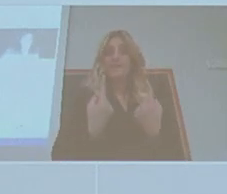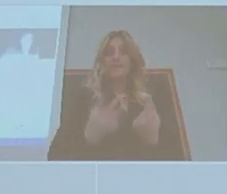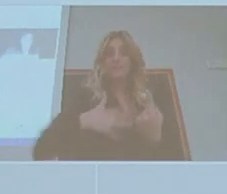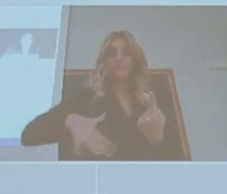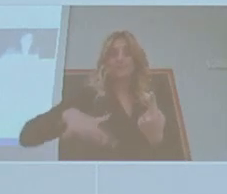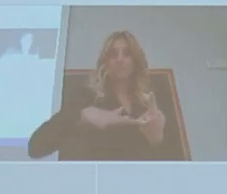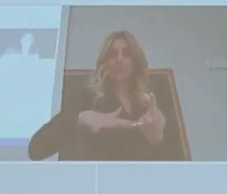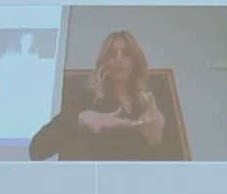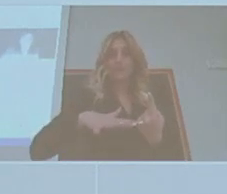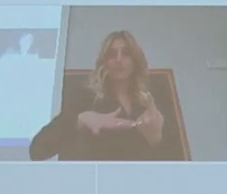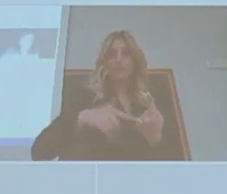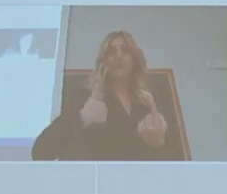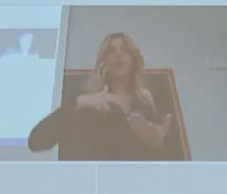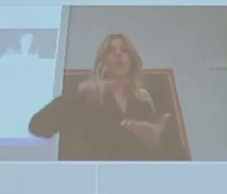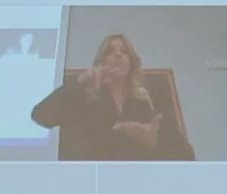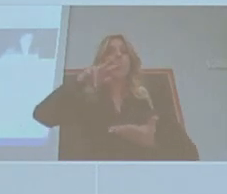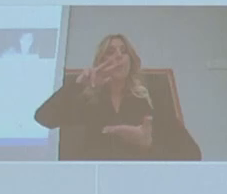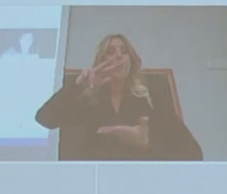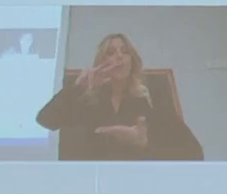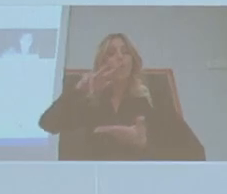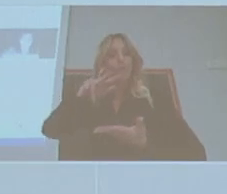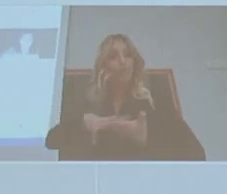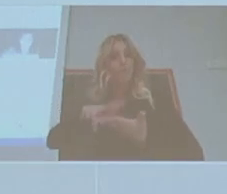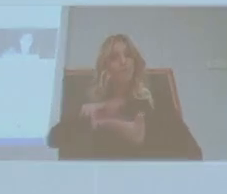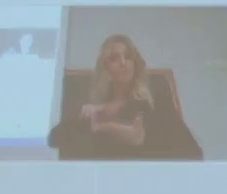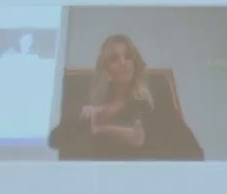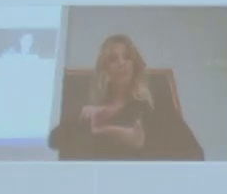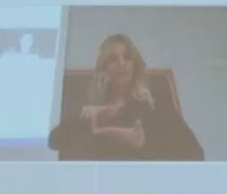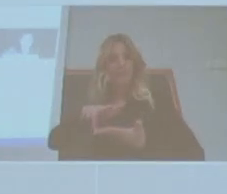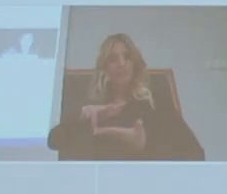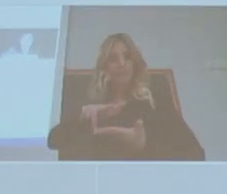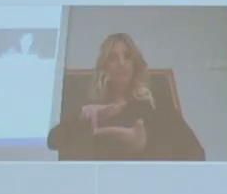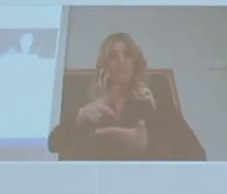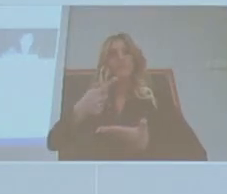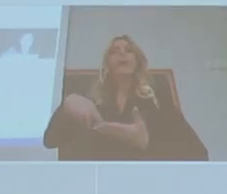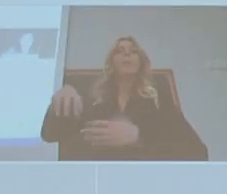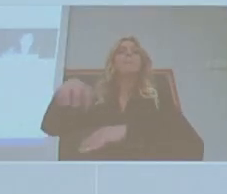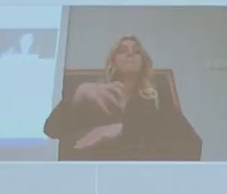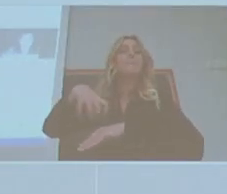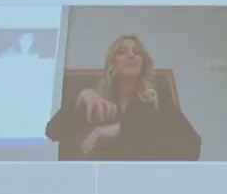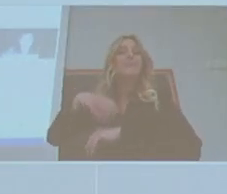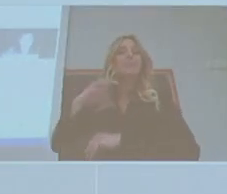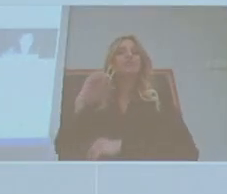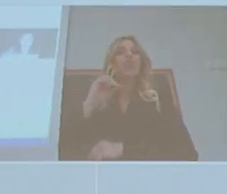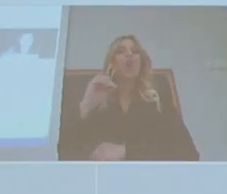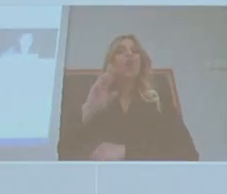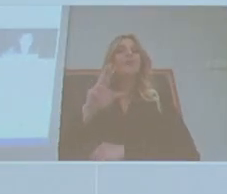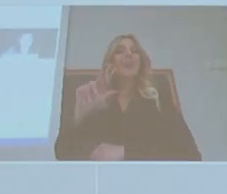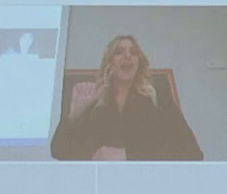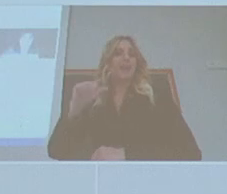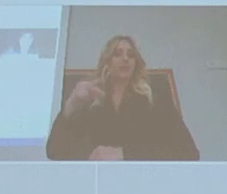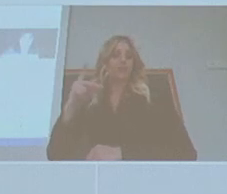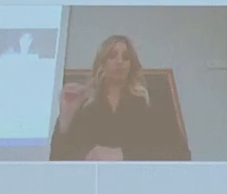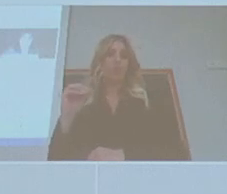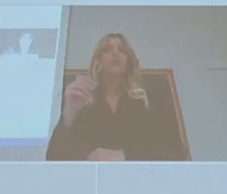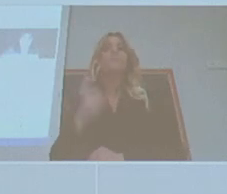la conferma da parte del ministro Orlando proprio per